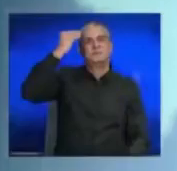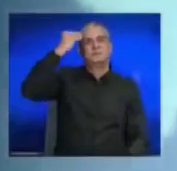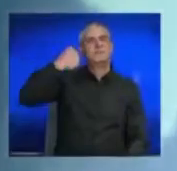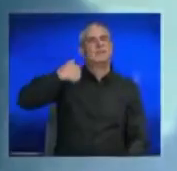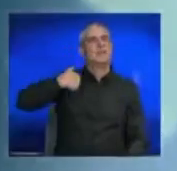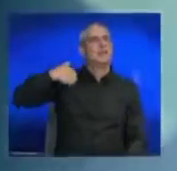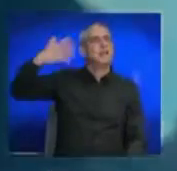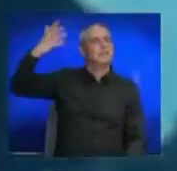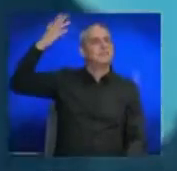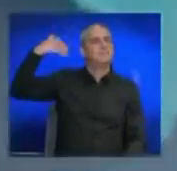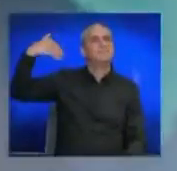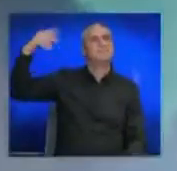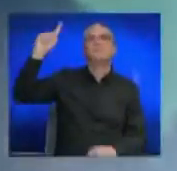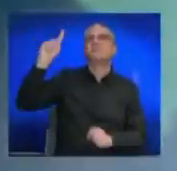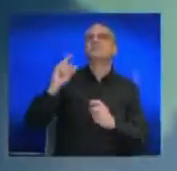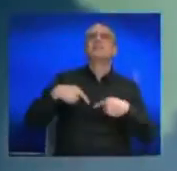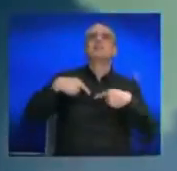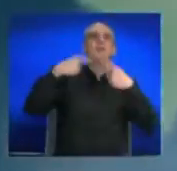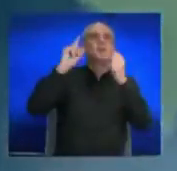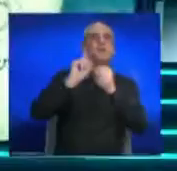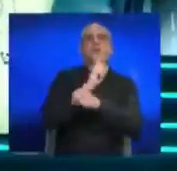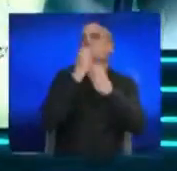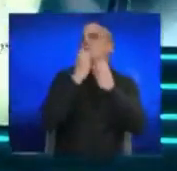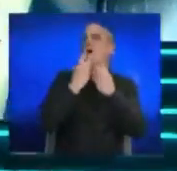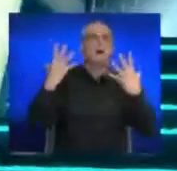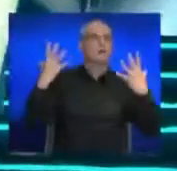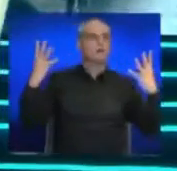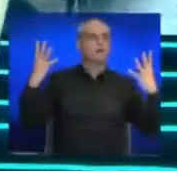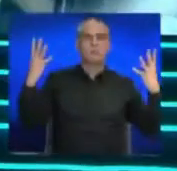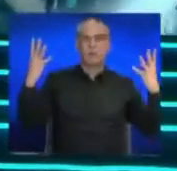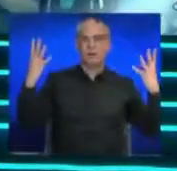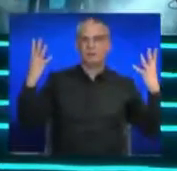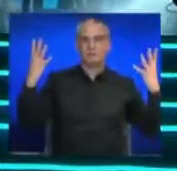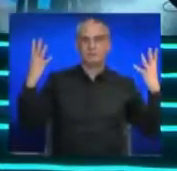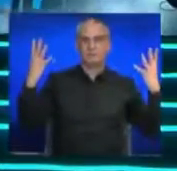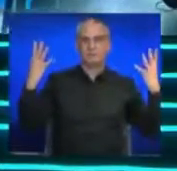מזכירים לי ימים קסומים.